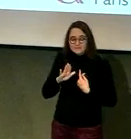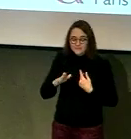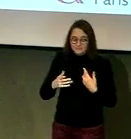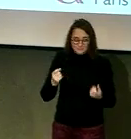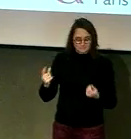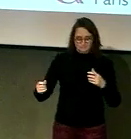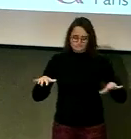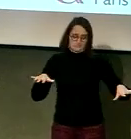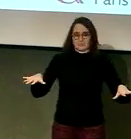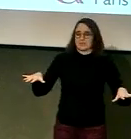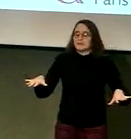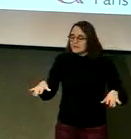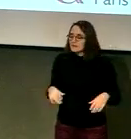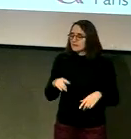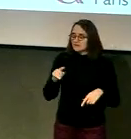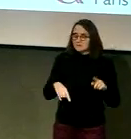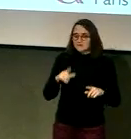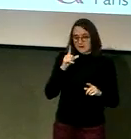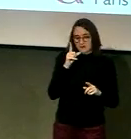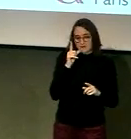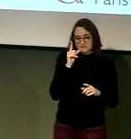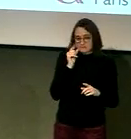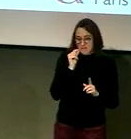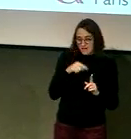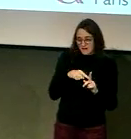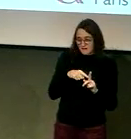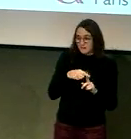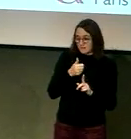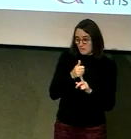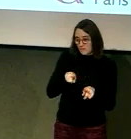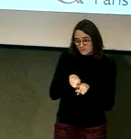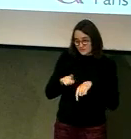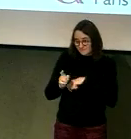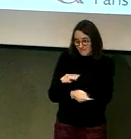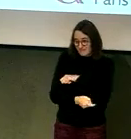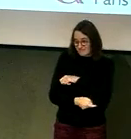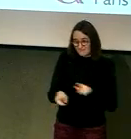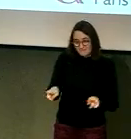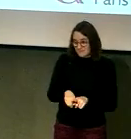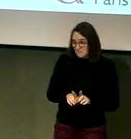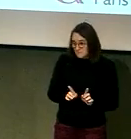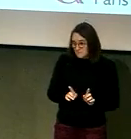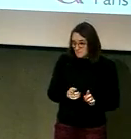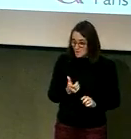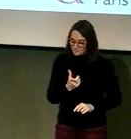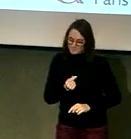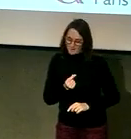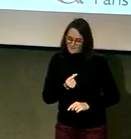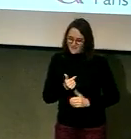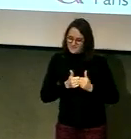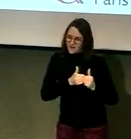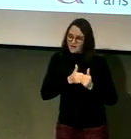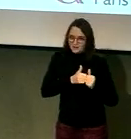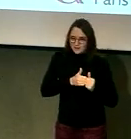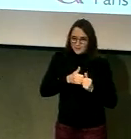Le père peut avoir partagé la consommation, ça peut être le partenaire de